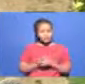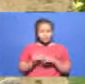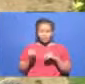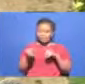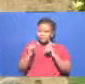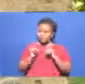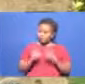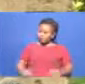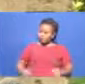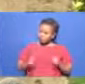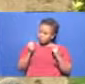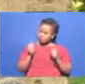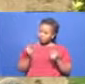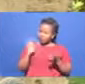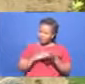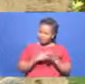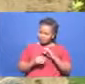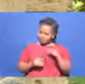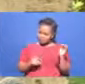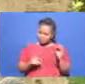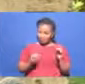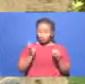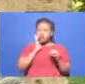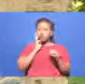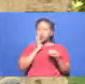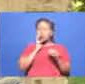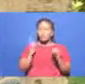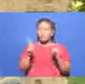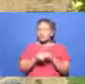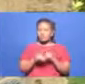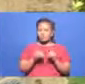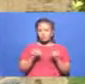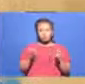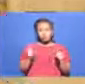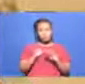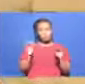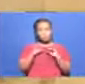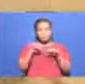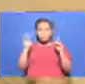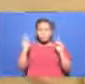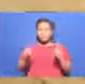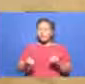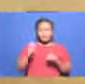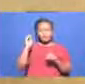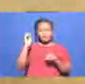wakunywe machi mocha kwa mtoni mocha, aende mbali kabisa.